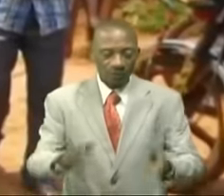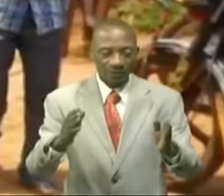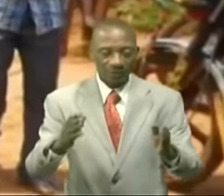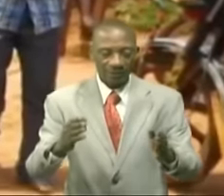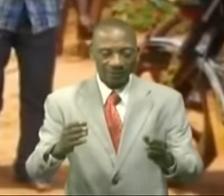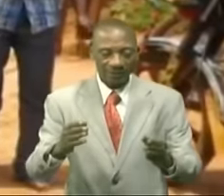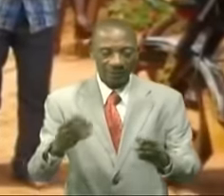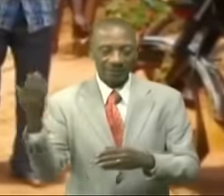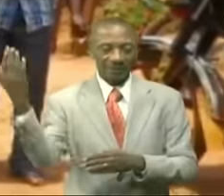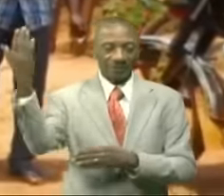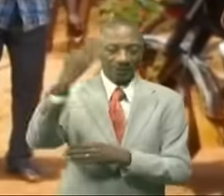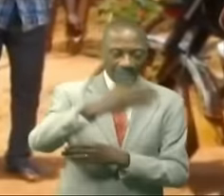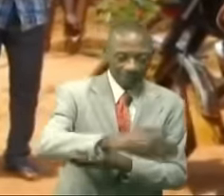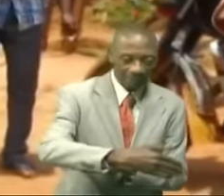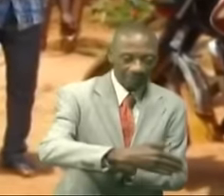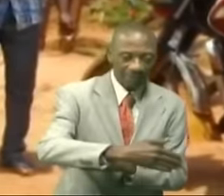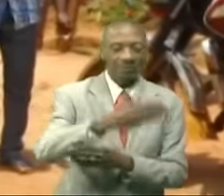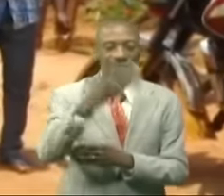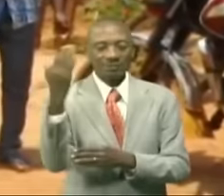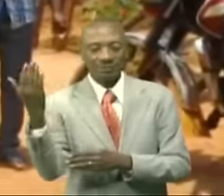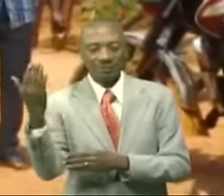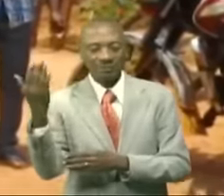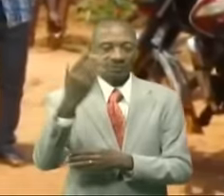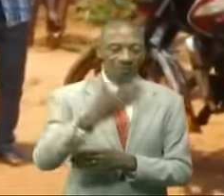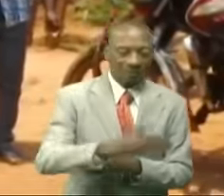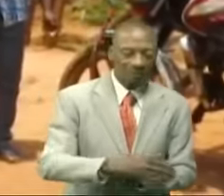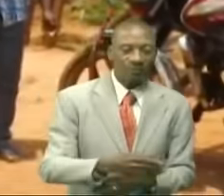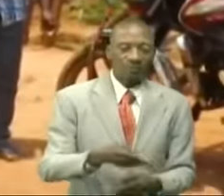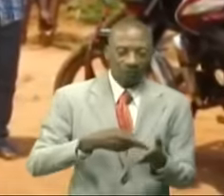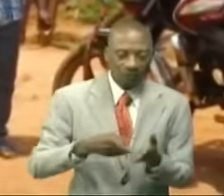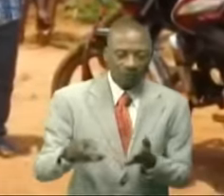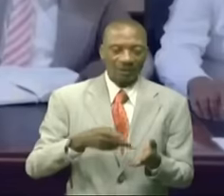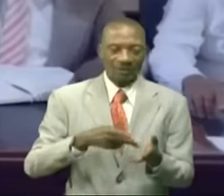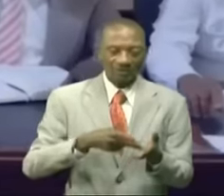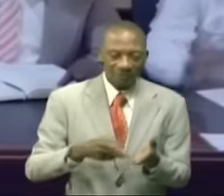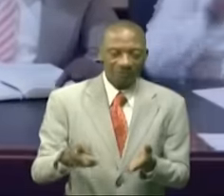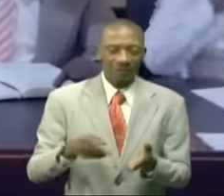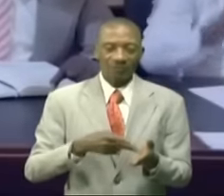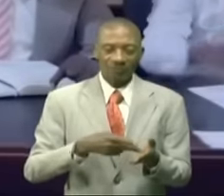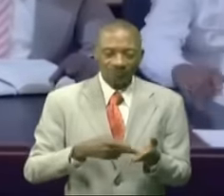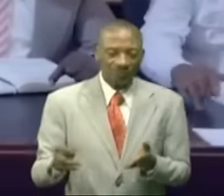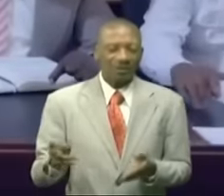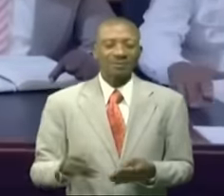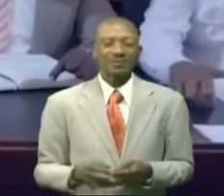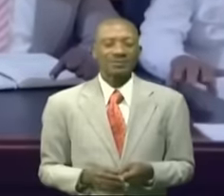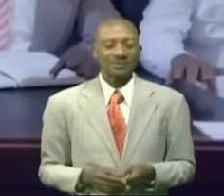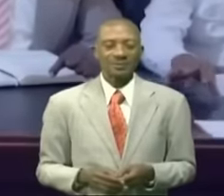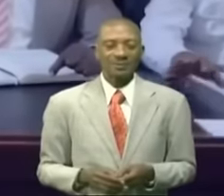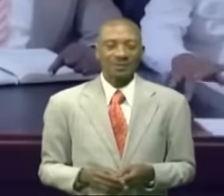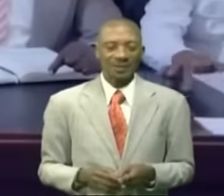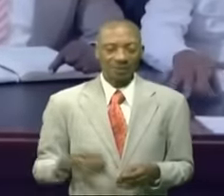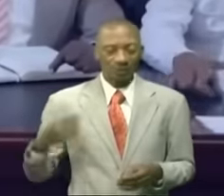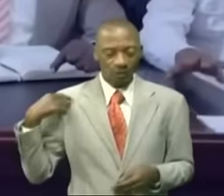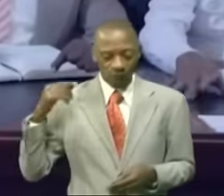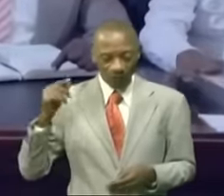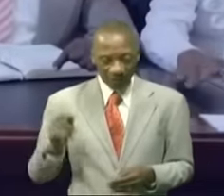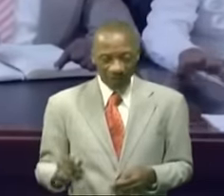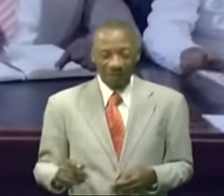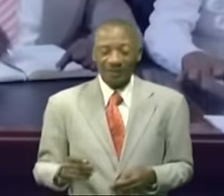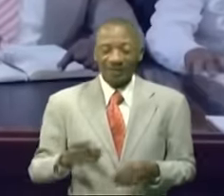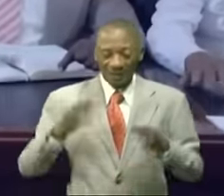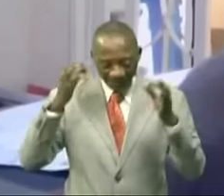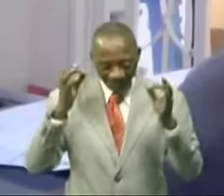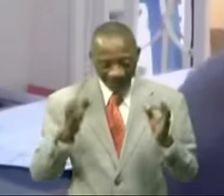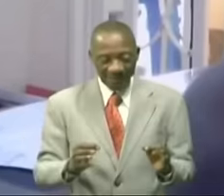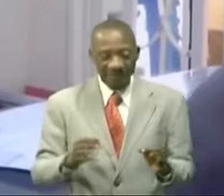tous les militaires et policiers qui ne se confirmeront pas à l'esprit